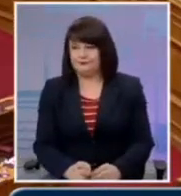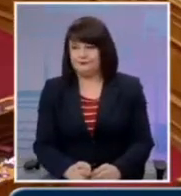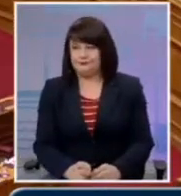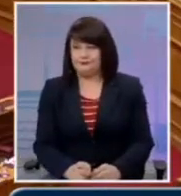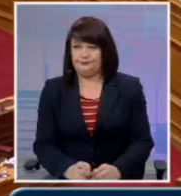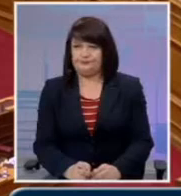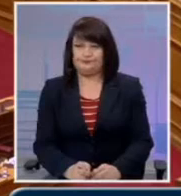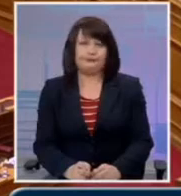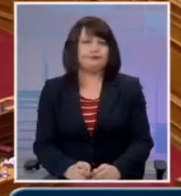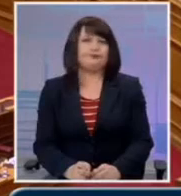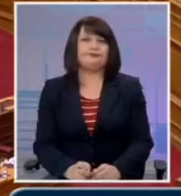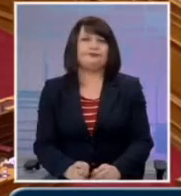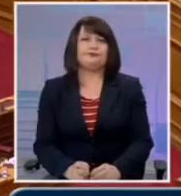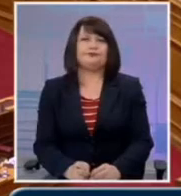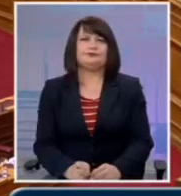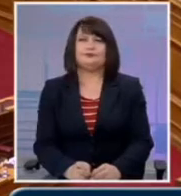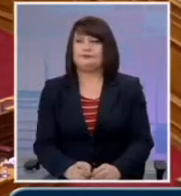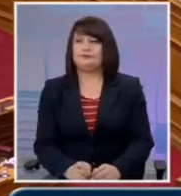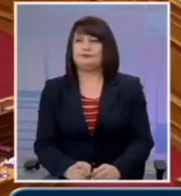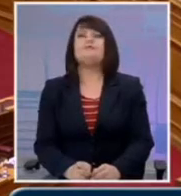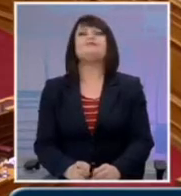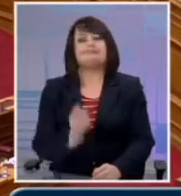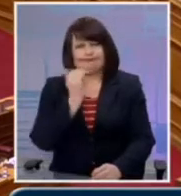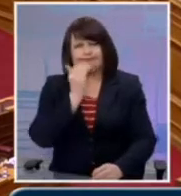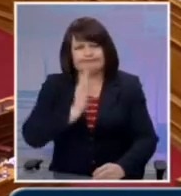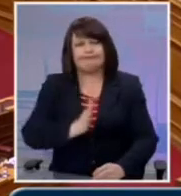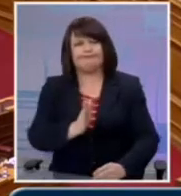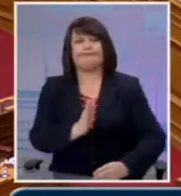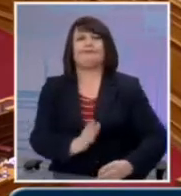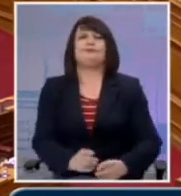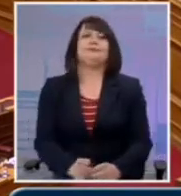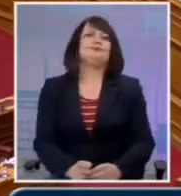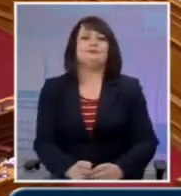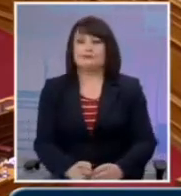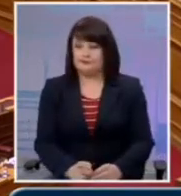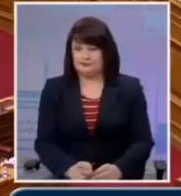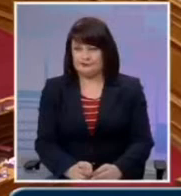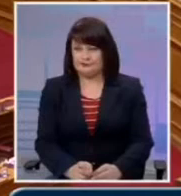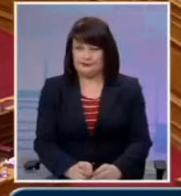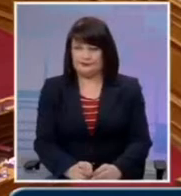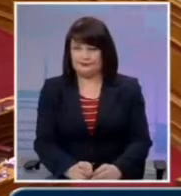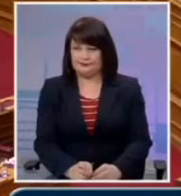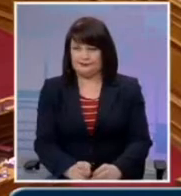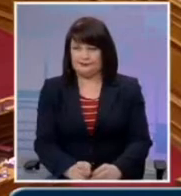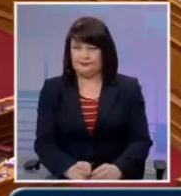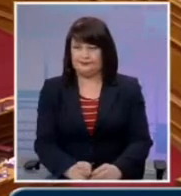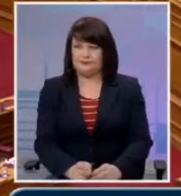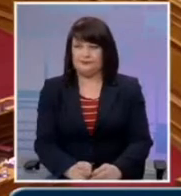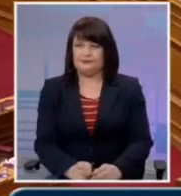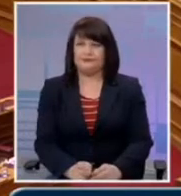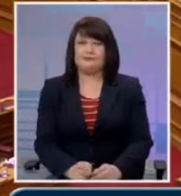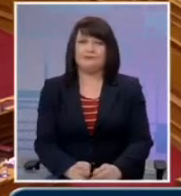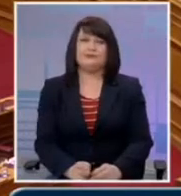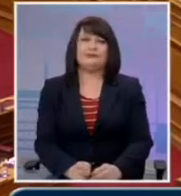αυτό. Τρέχω γρήγορα, κύριε. Δεν λέει περί του Υπουργείου Άμυνας. Σας παρακαλώ, μην με αναγκάζετε.